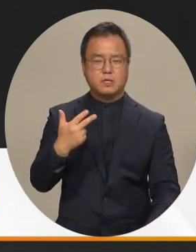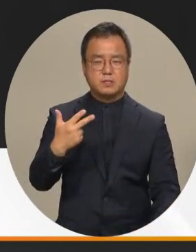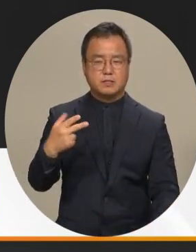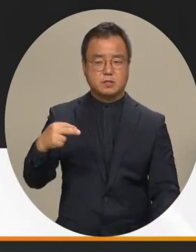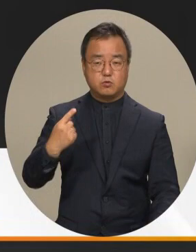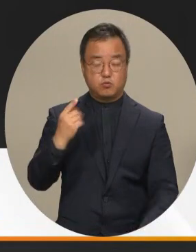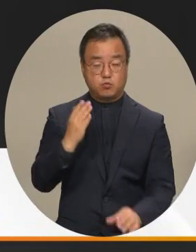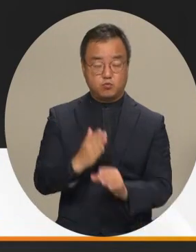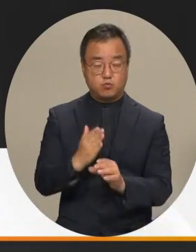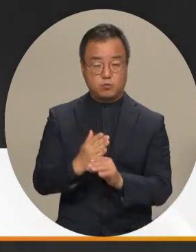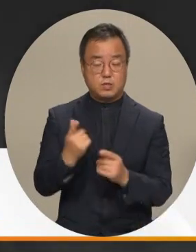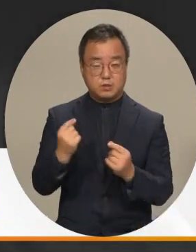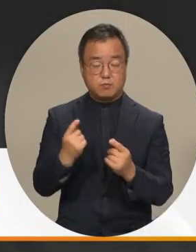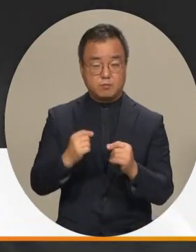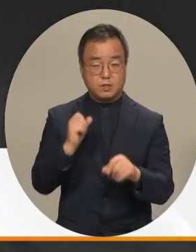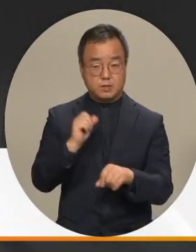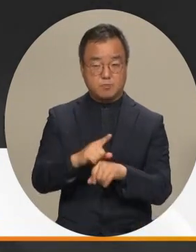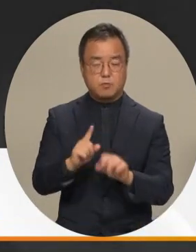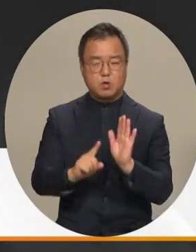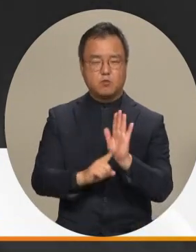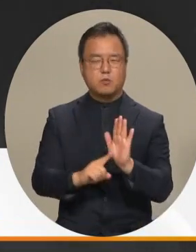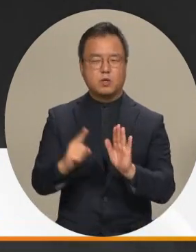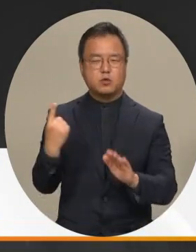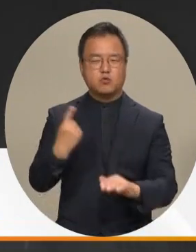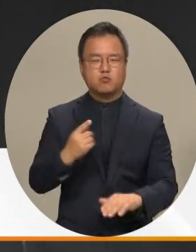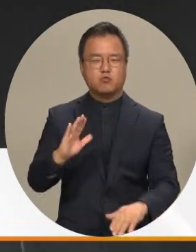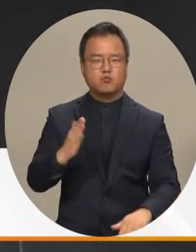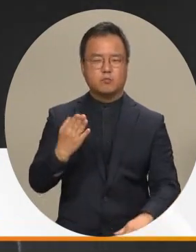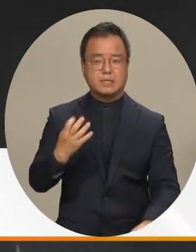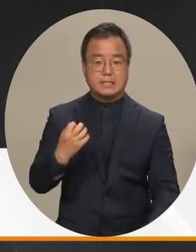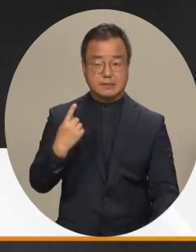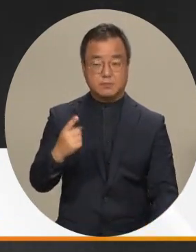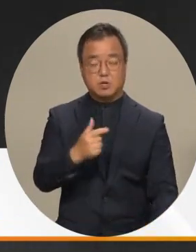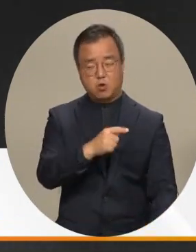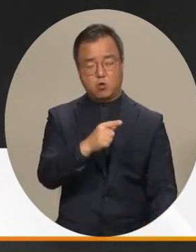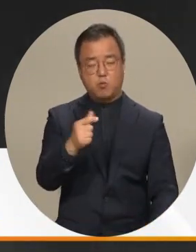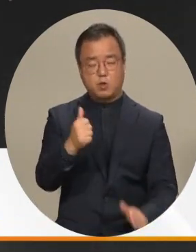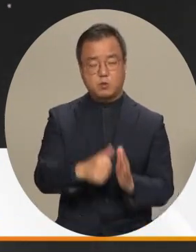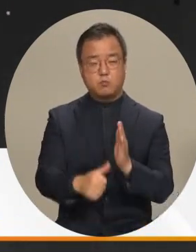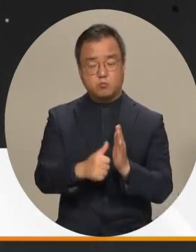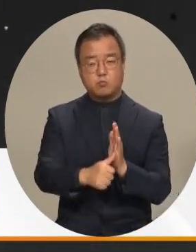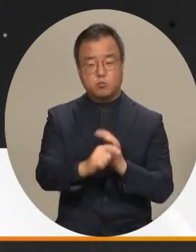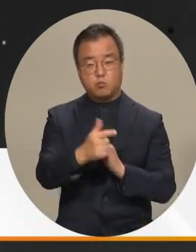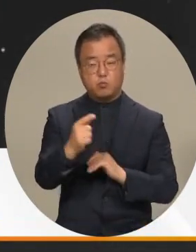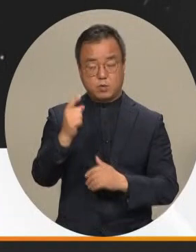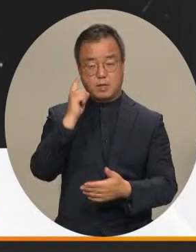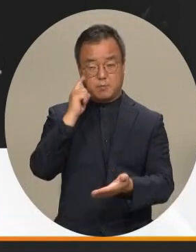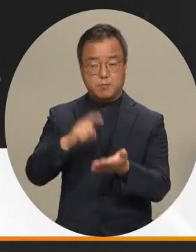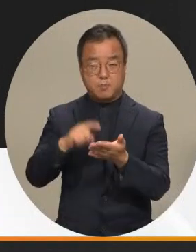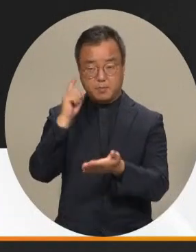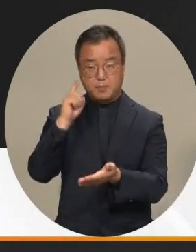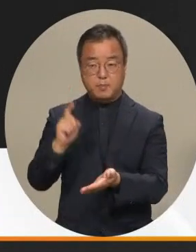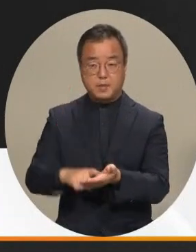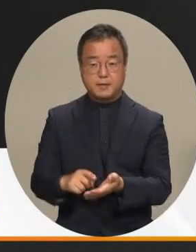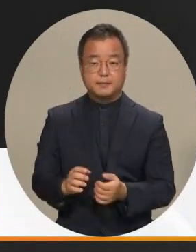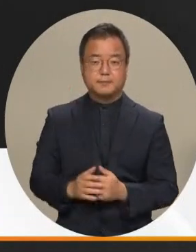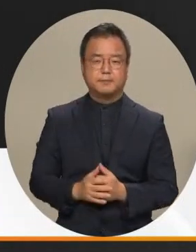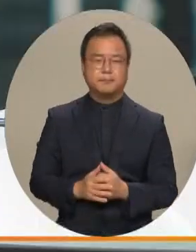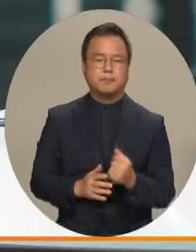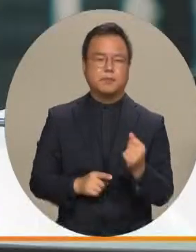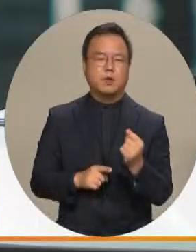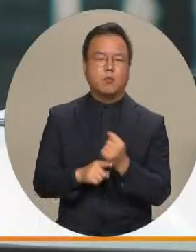질환아이유미 초전도성을 1941년에 또 발견한함으로써 이제 여러가지 초전도체들이 나타나기 시작했습니다네이